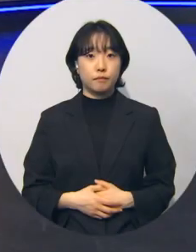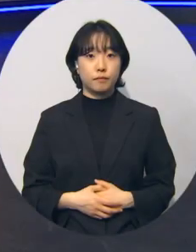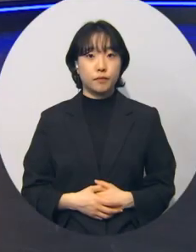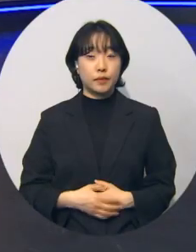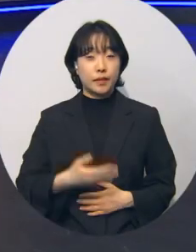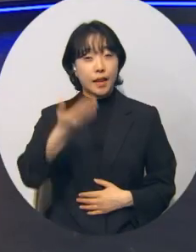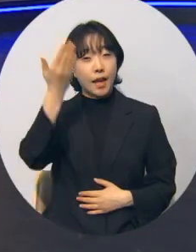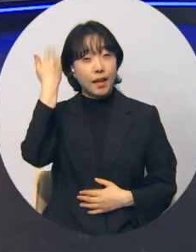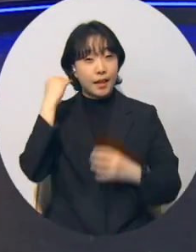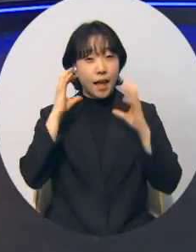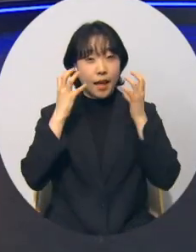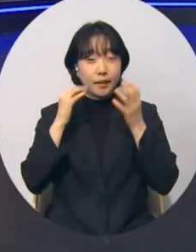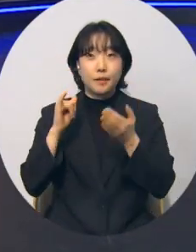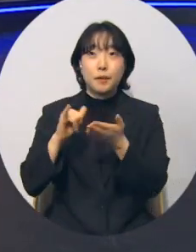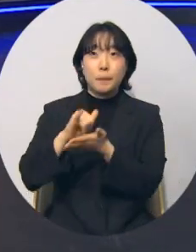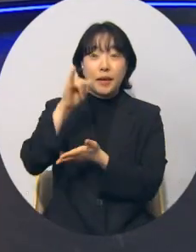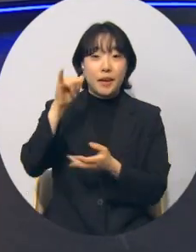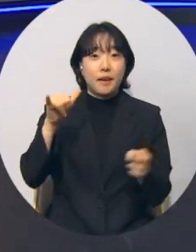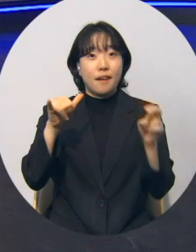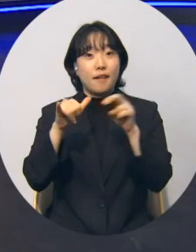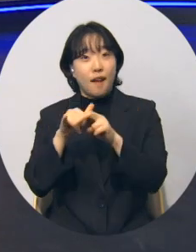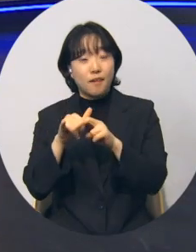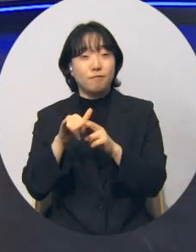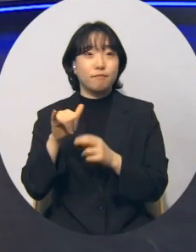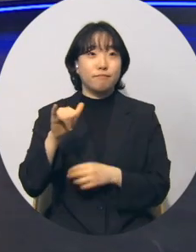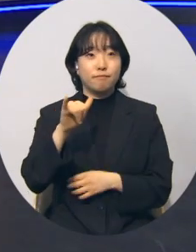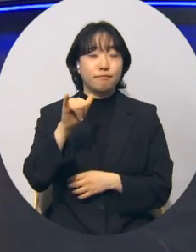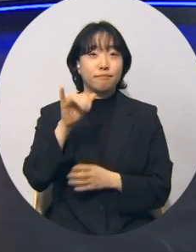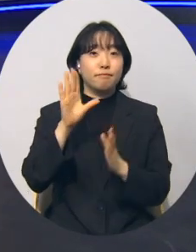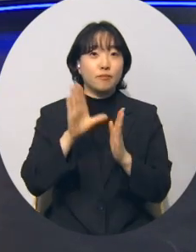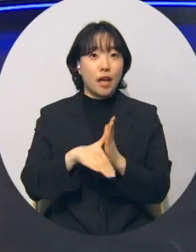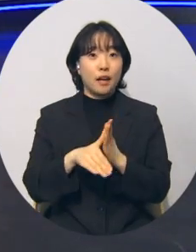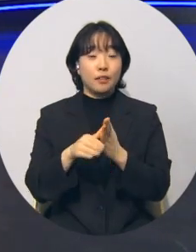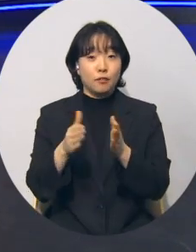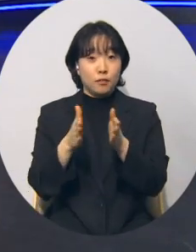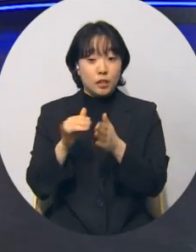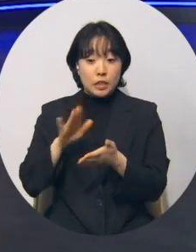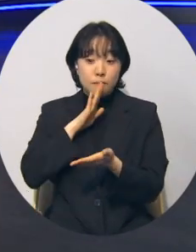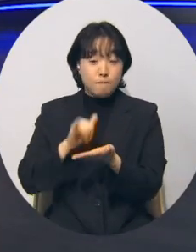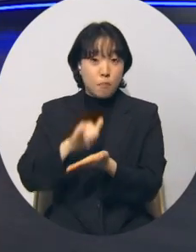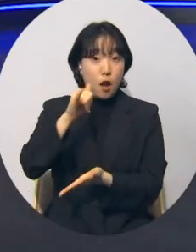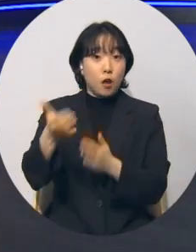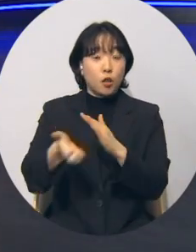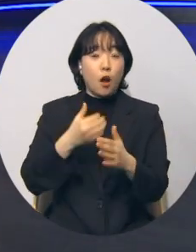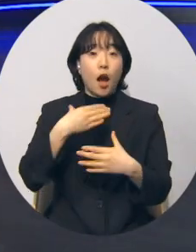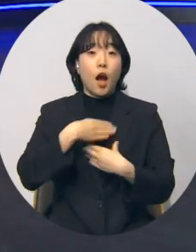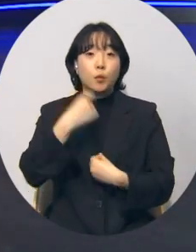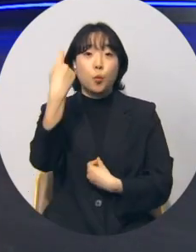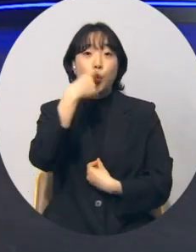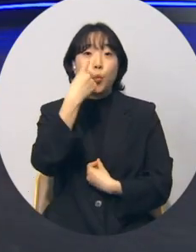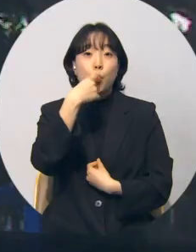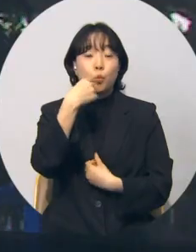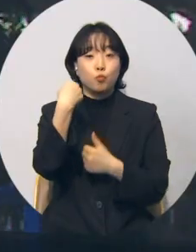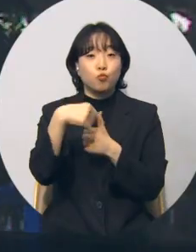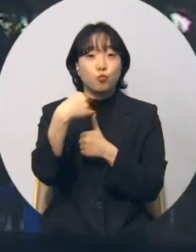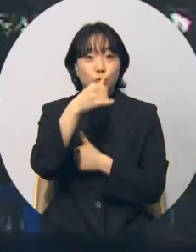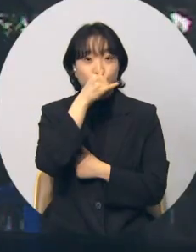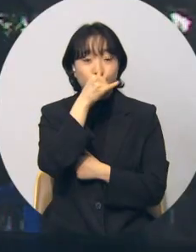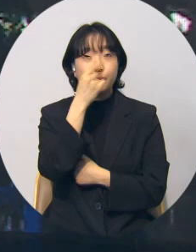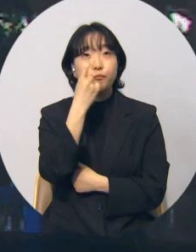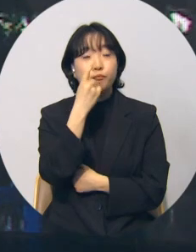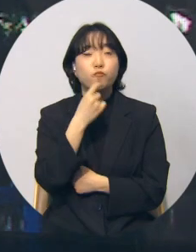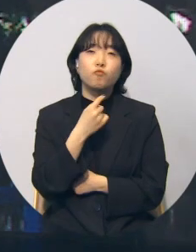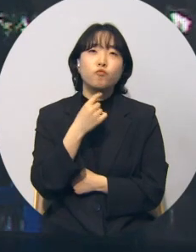어릴적 생애 처음으로 비행기에 탑승했을 때 출발전 안전 교육을 듣다가 궁금증이 생겼습니다